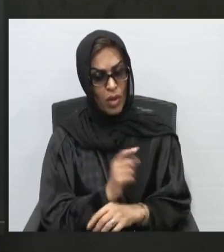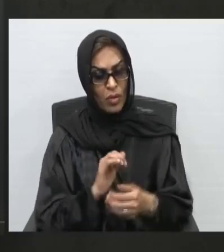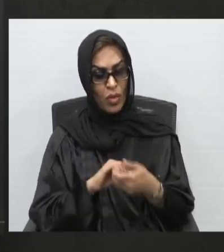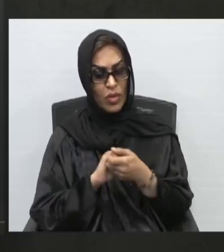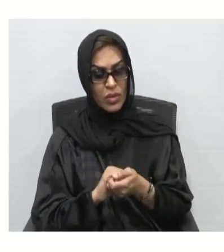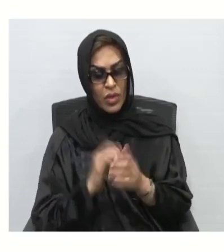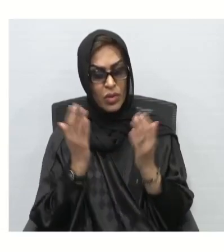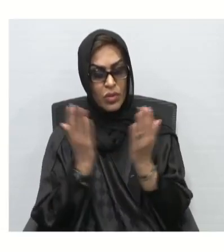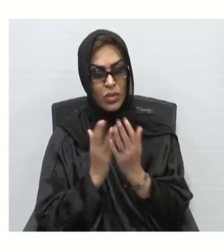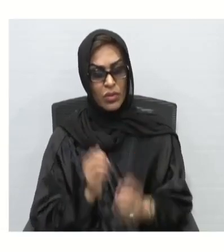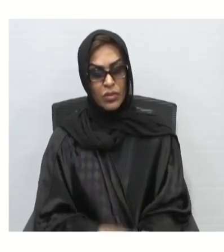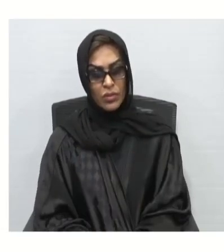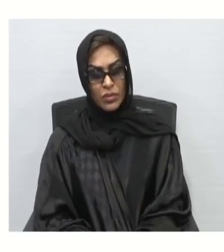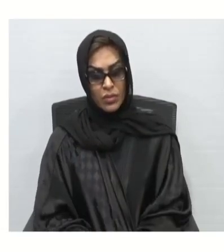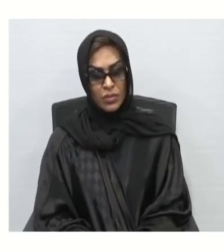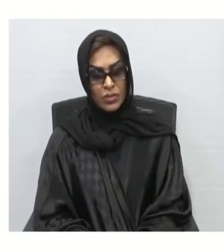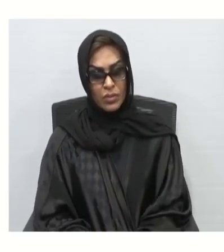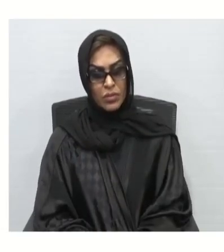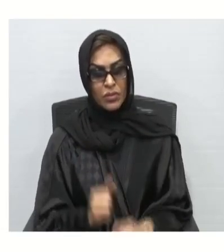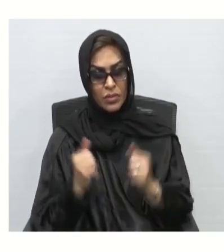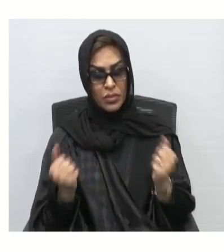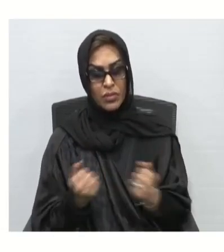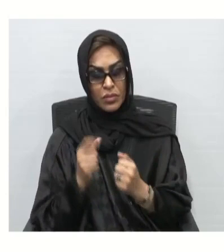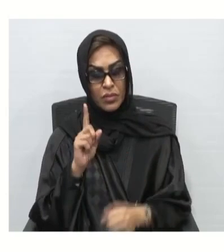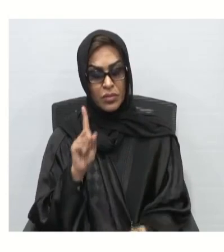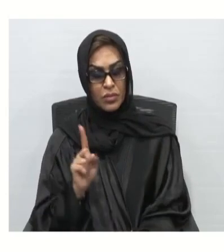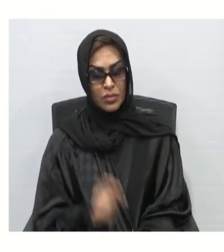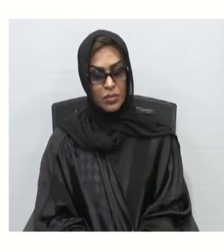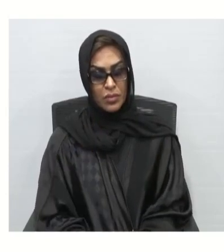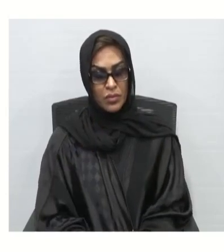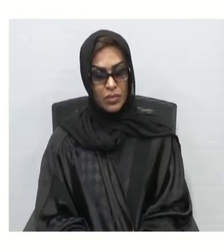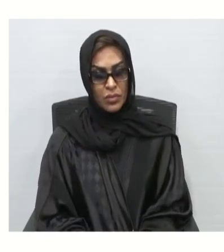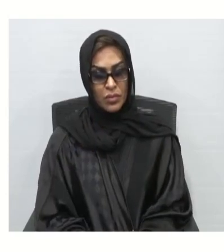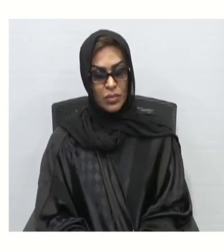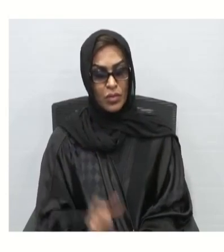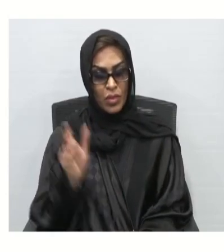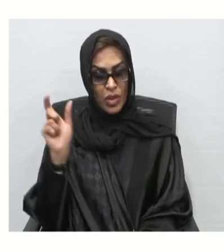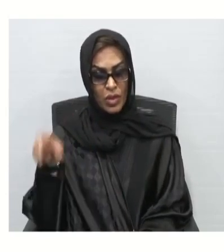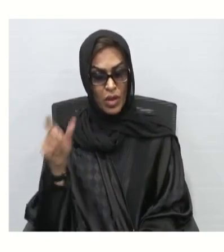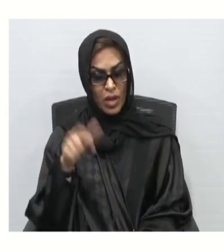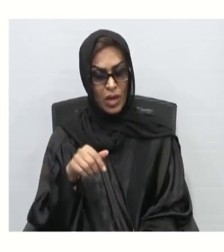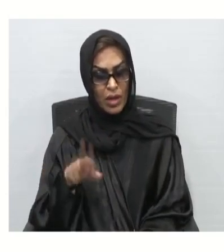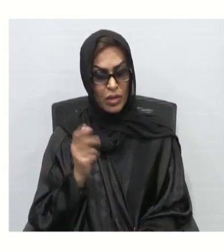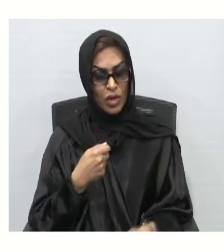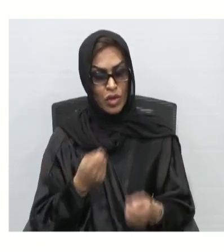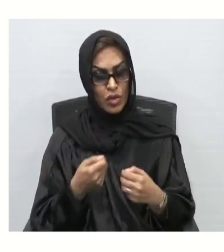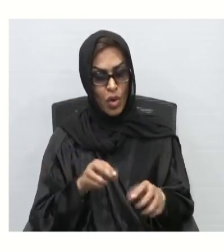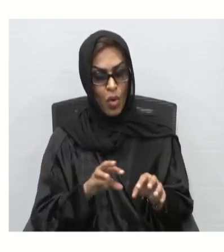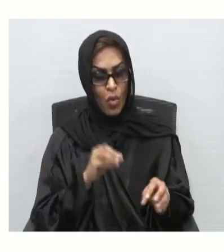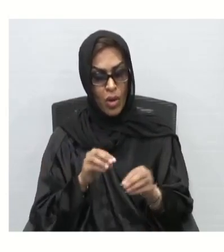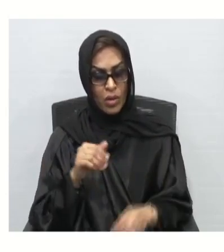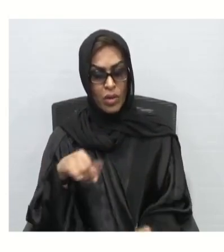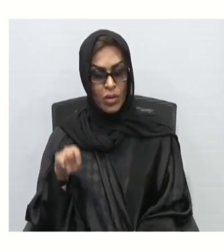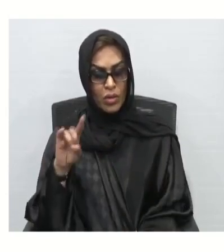زملائك الطلاب النشاط باء يقبل الكثير او يقبل الكثير من الاشخاص على التسوق